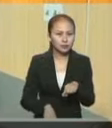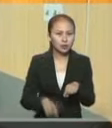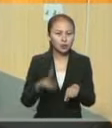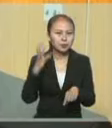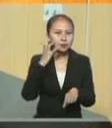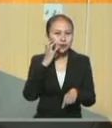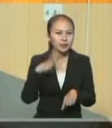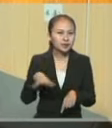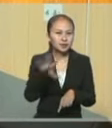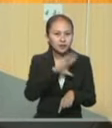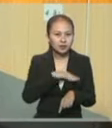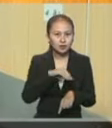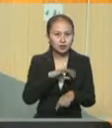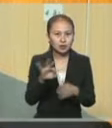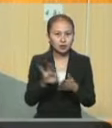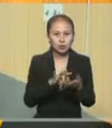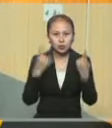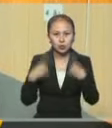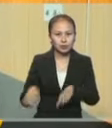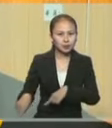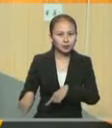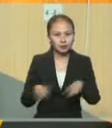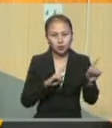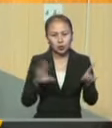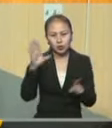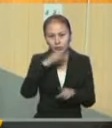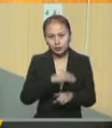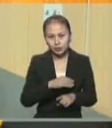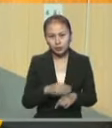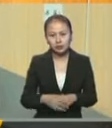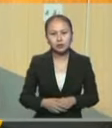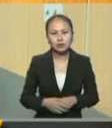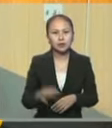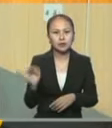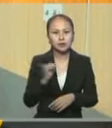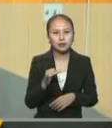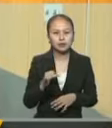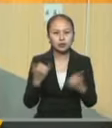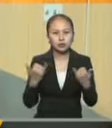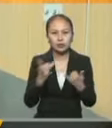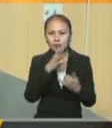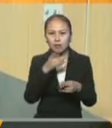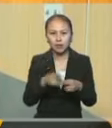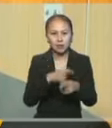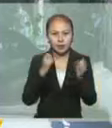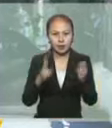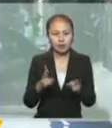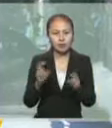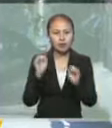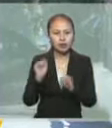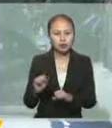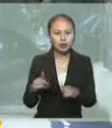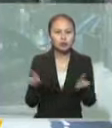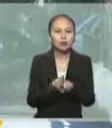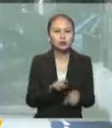ауыр қаралған адамдарды бірден басқа перзентханаға көшіріп үлгердік. Және олардағы барлық қауіпсіздікті сақтадық.